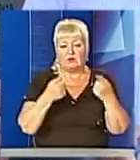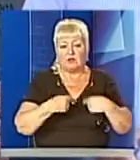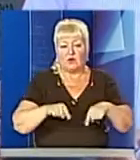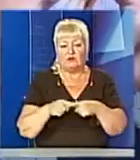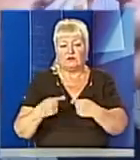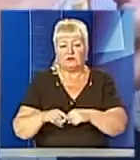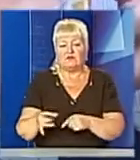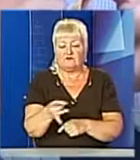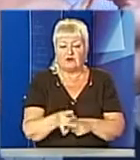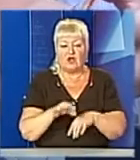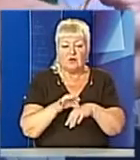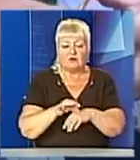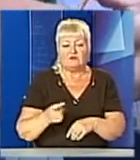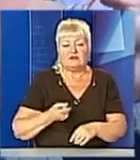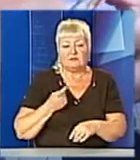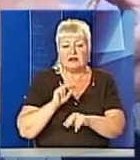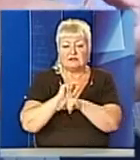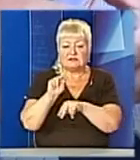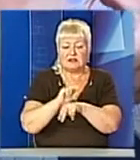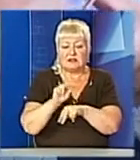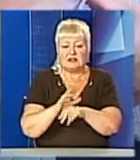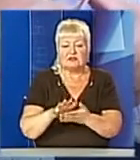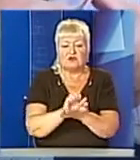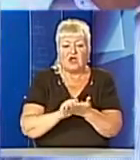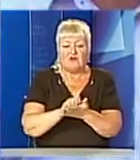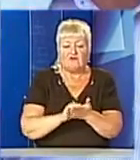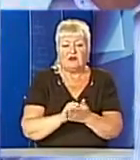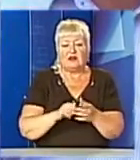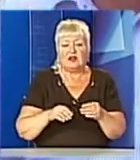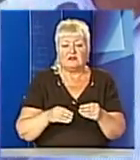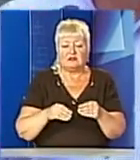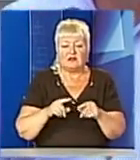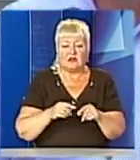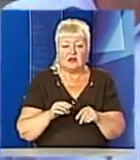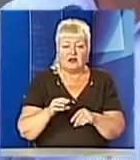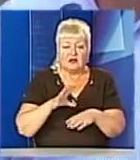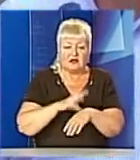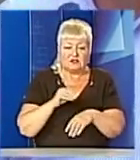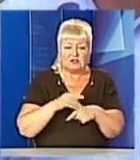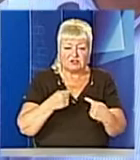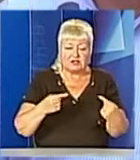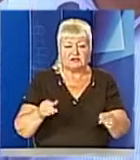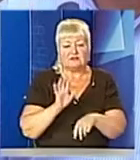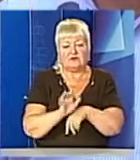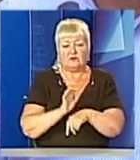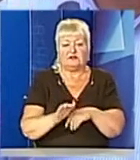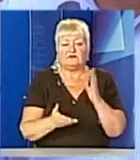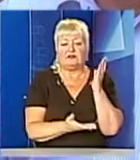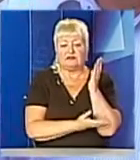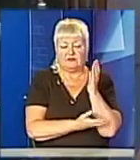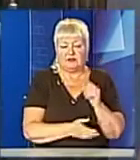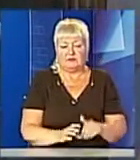району, проведення майстер-класів з валяння овечої обувни, виготовлення кованих виробів та виробів з деревини.